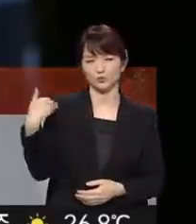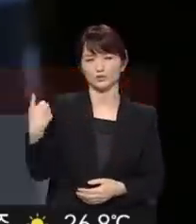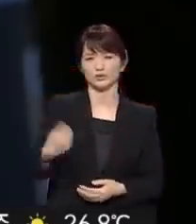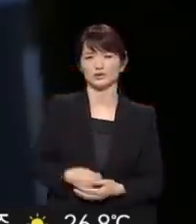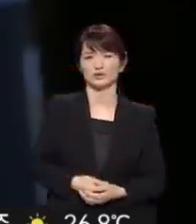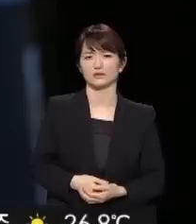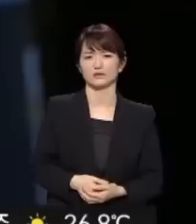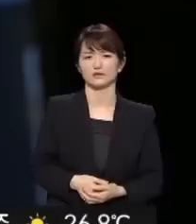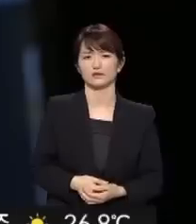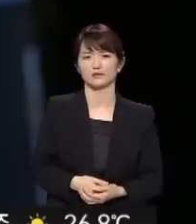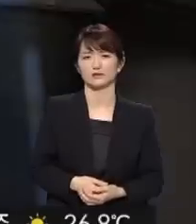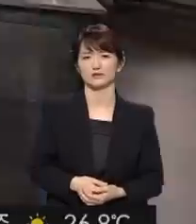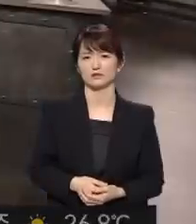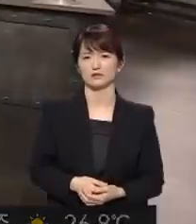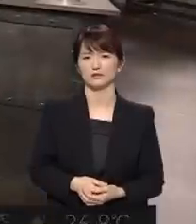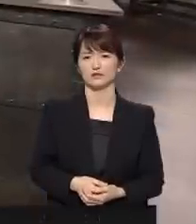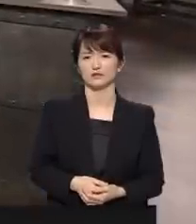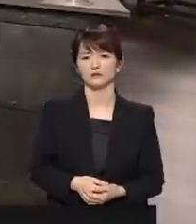몰라.